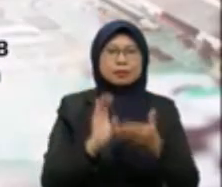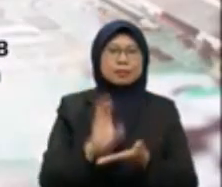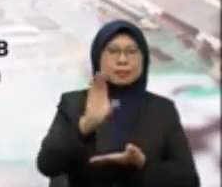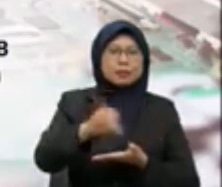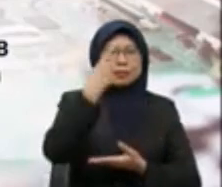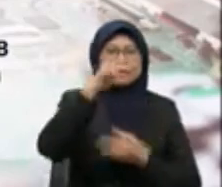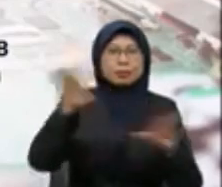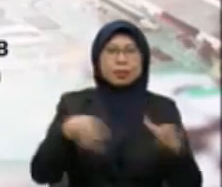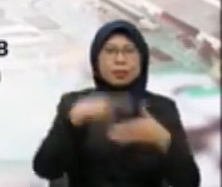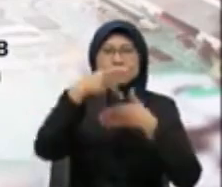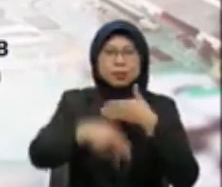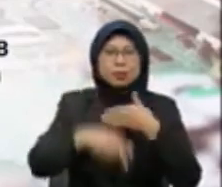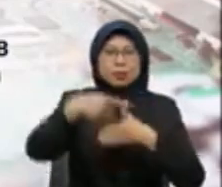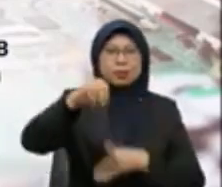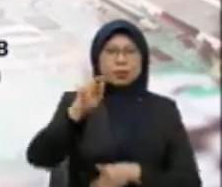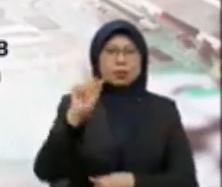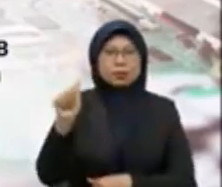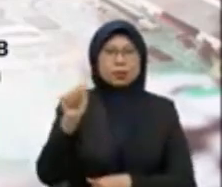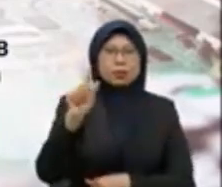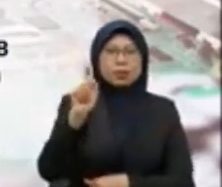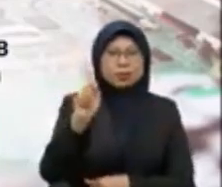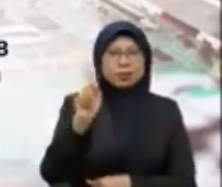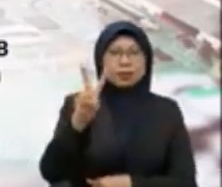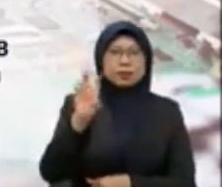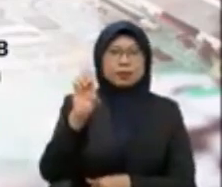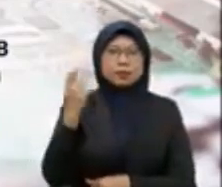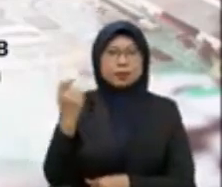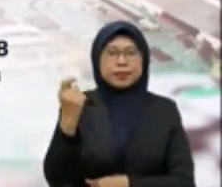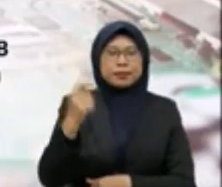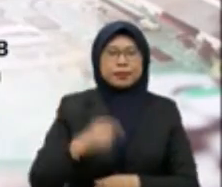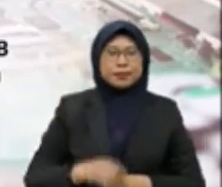bagi melaksanakan program PEKA TVET.